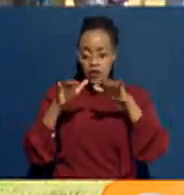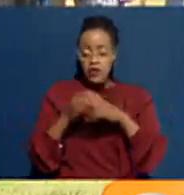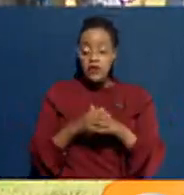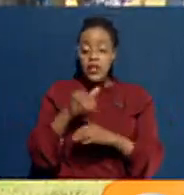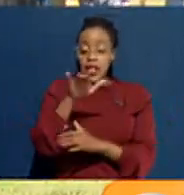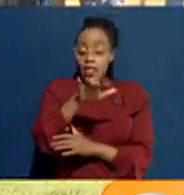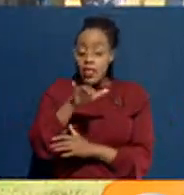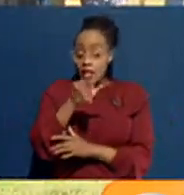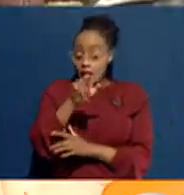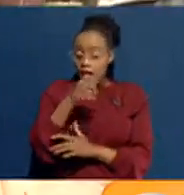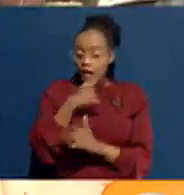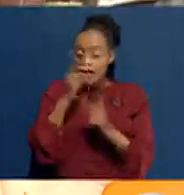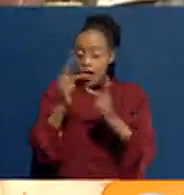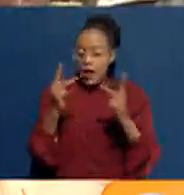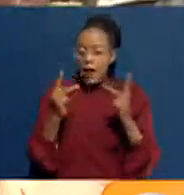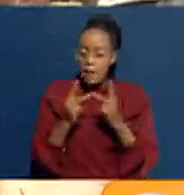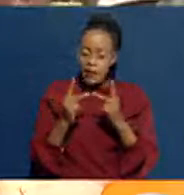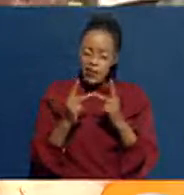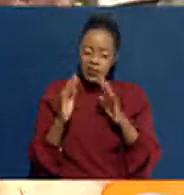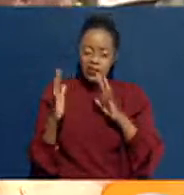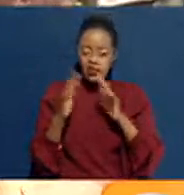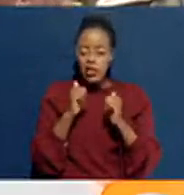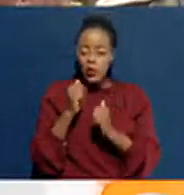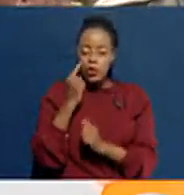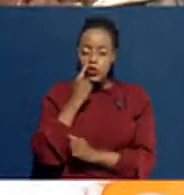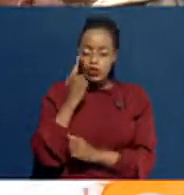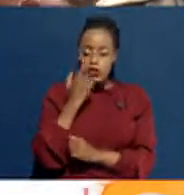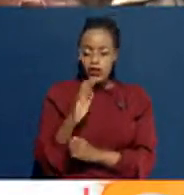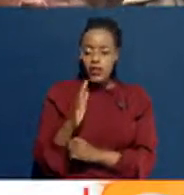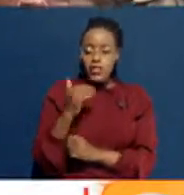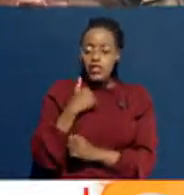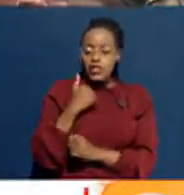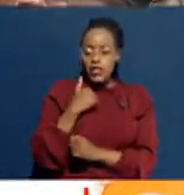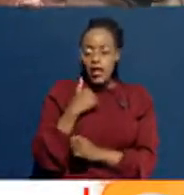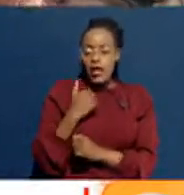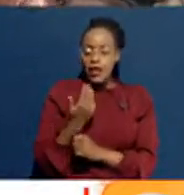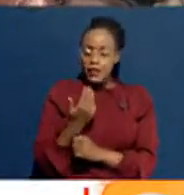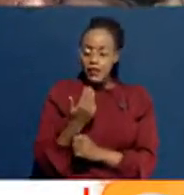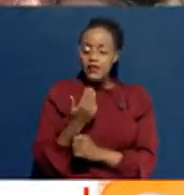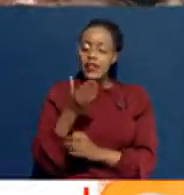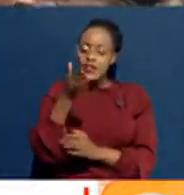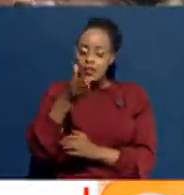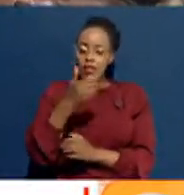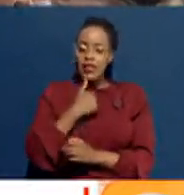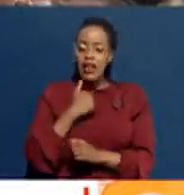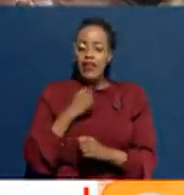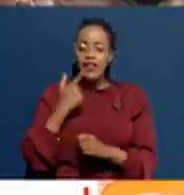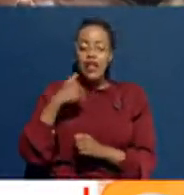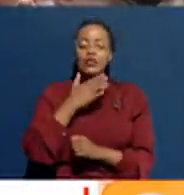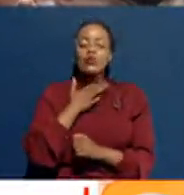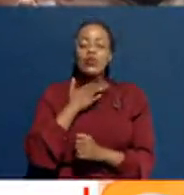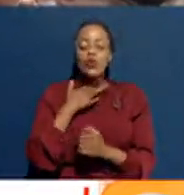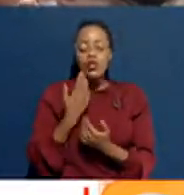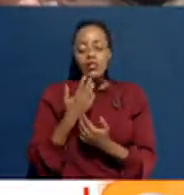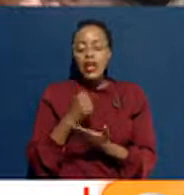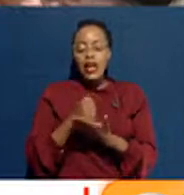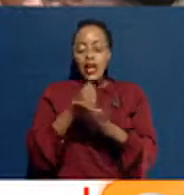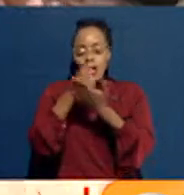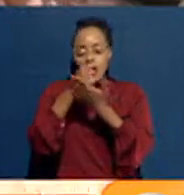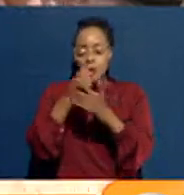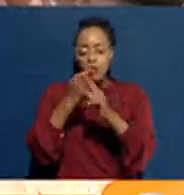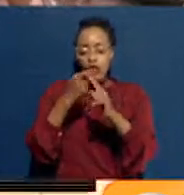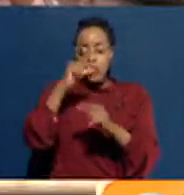eneo hili kuna sehemu, baadhi ya sehemu ambao tumeona maporomoko ambao yako, na tunataka usaidizi kutoka kwa